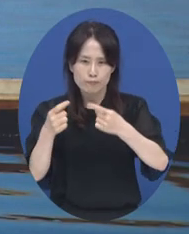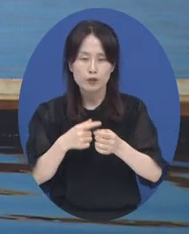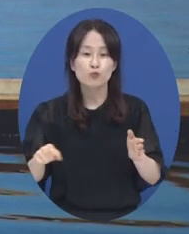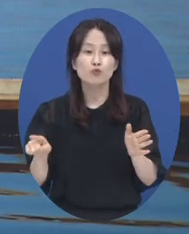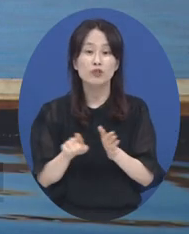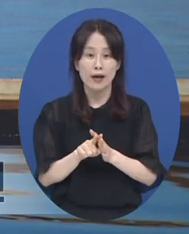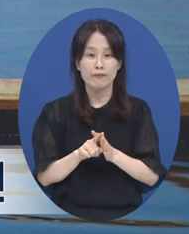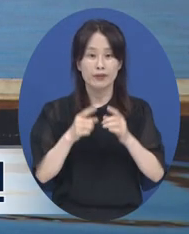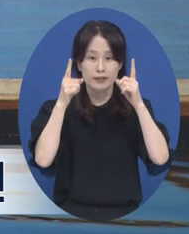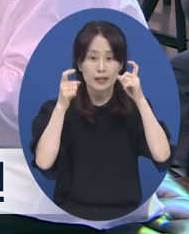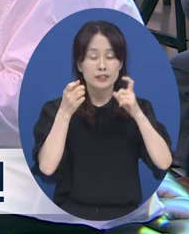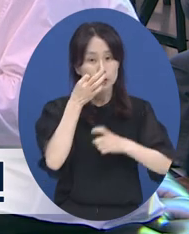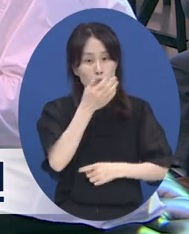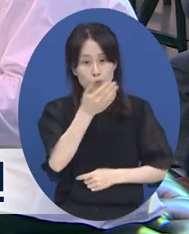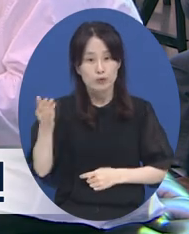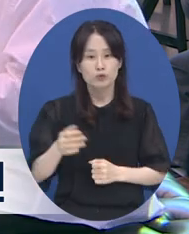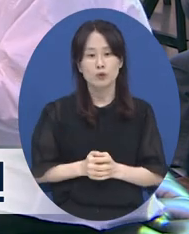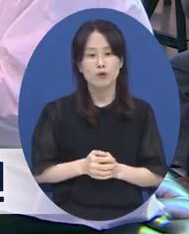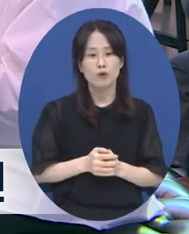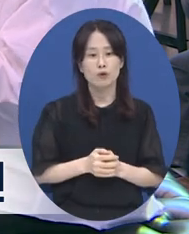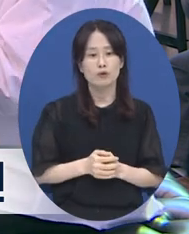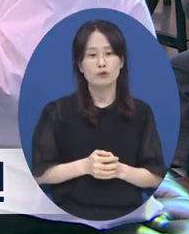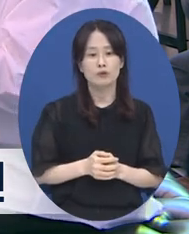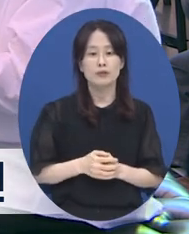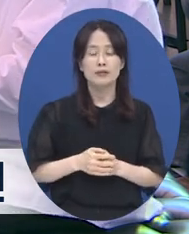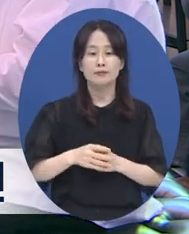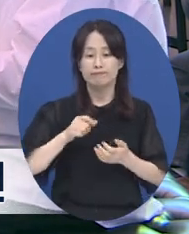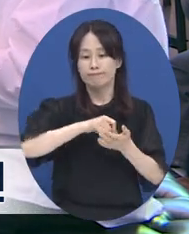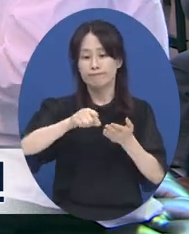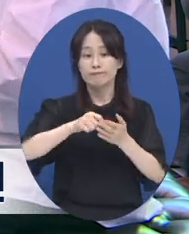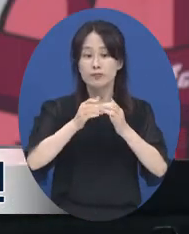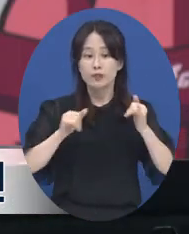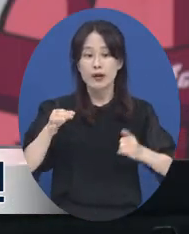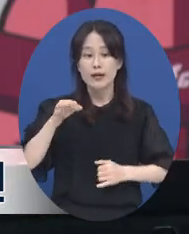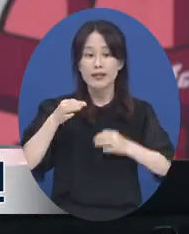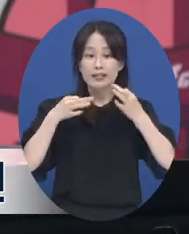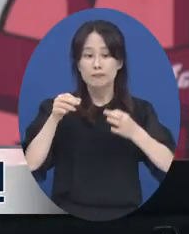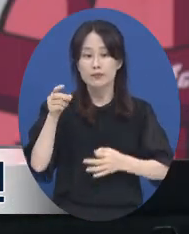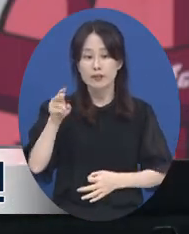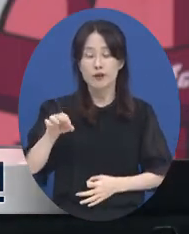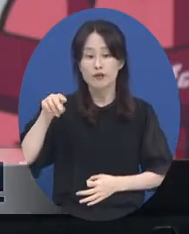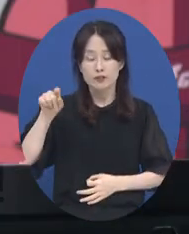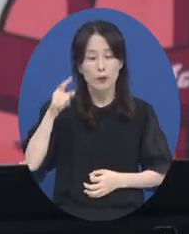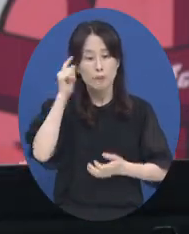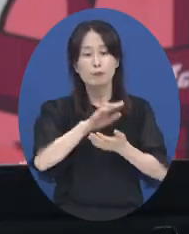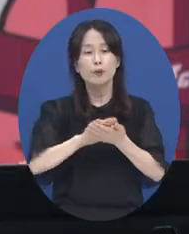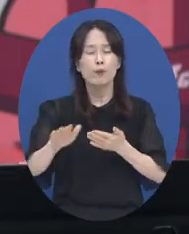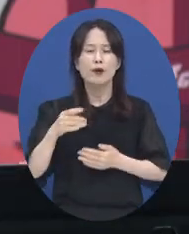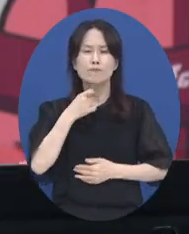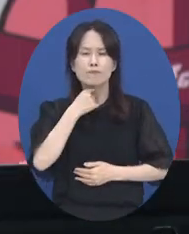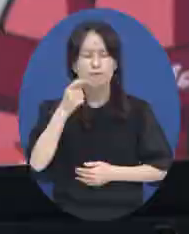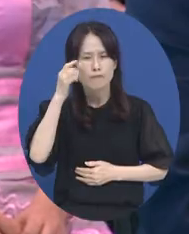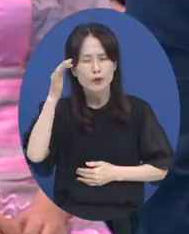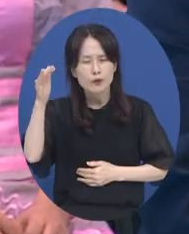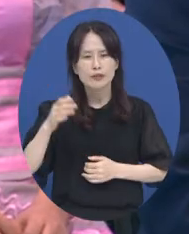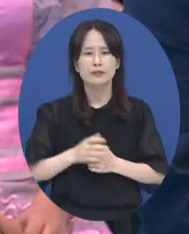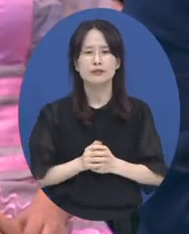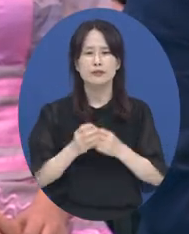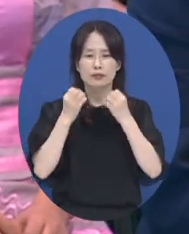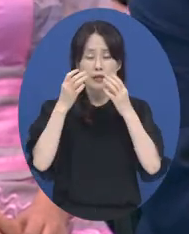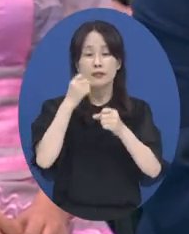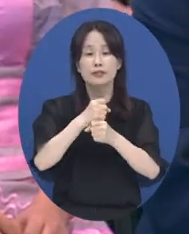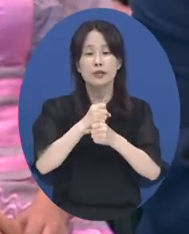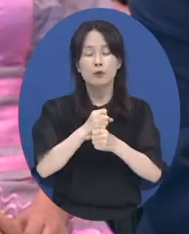위한 사진전입니다. 사진전을 기념해 작곡가 김형석 씨는 미얀마의 평화를 기원하는